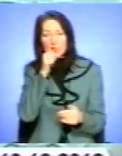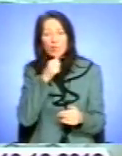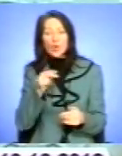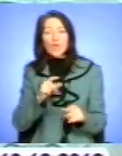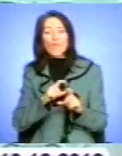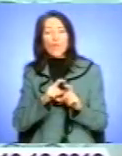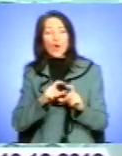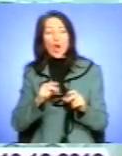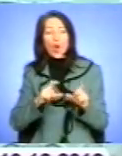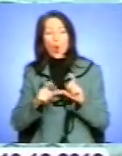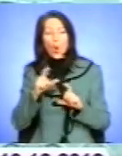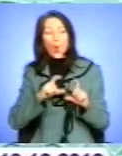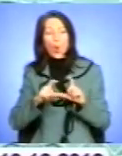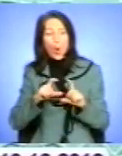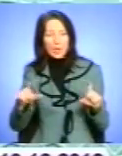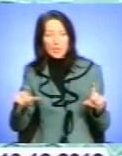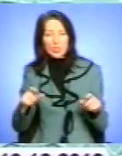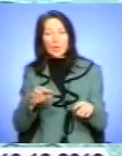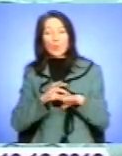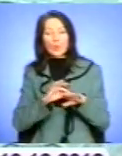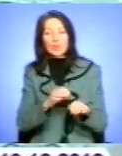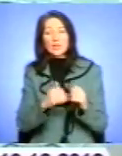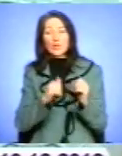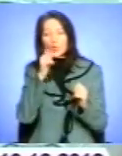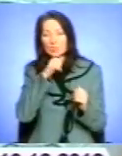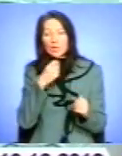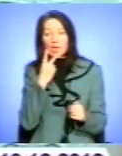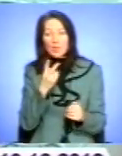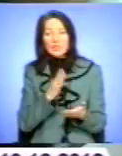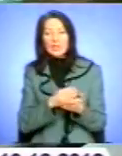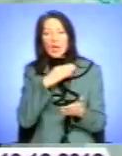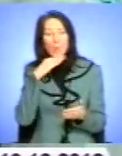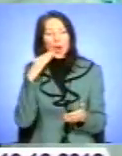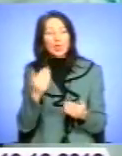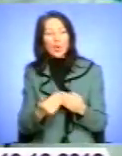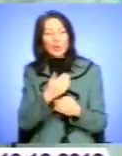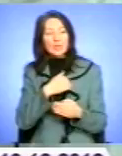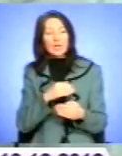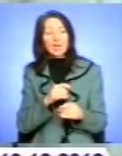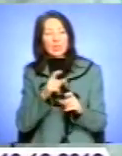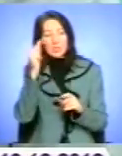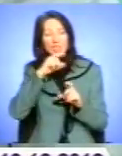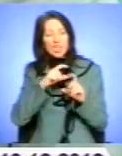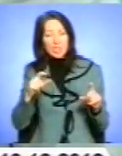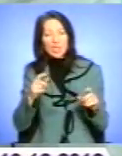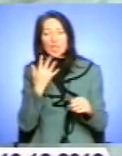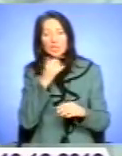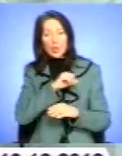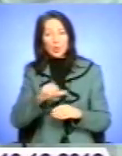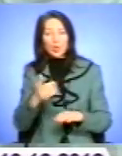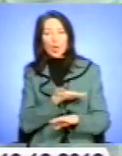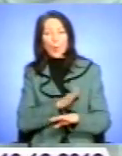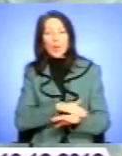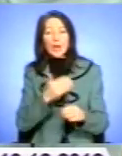коледжу. Він проводиться кожного року, як бачите, у нас є багато гостей зі шкіл, за кордону. Поляки до нас приїжджають, наші знайомі вже, адже